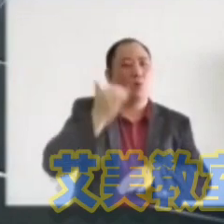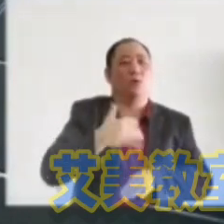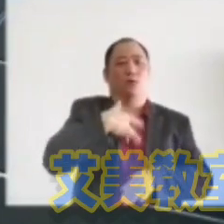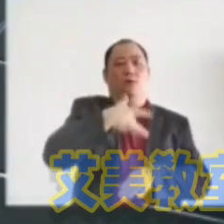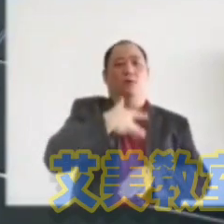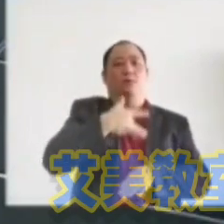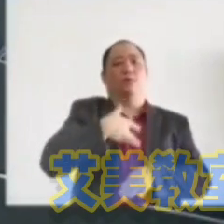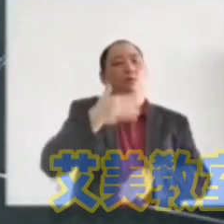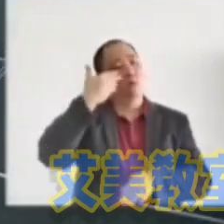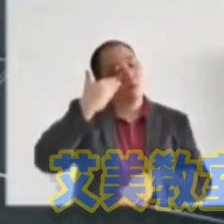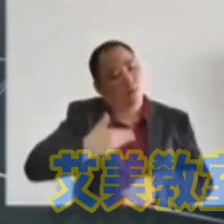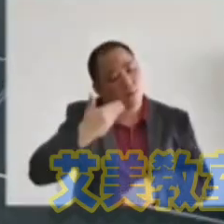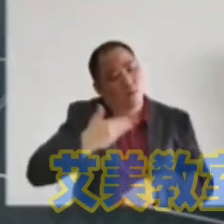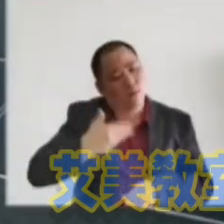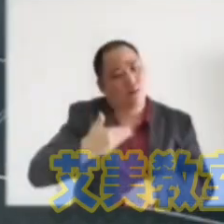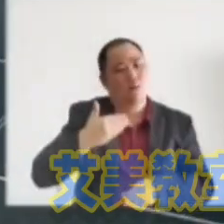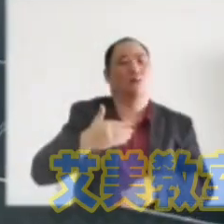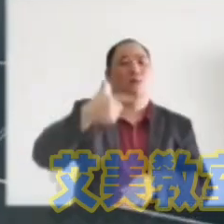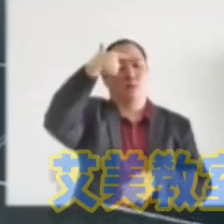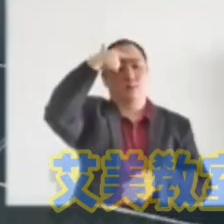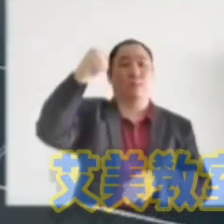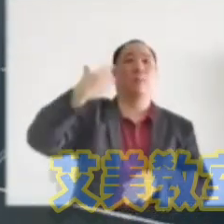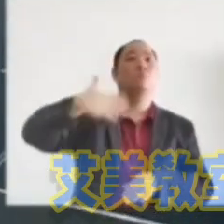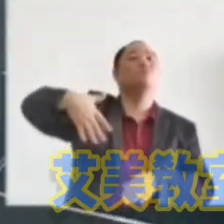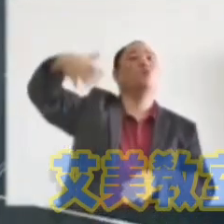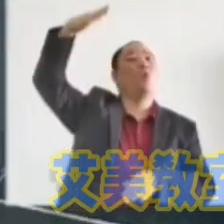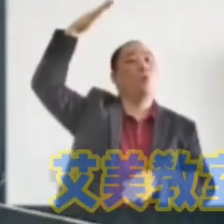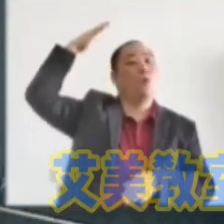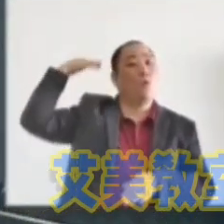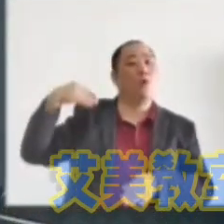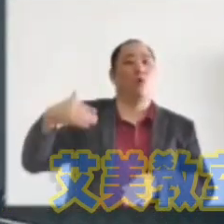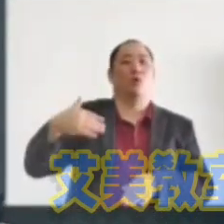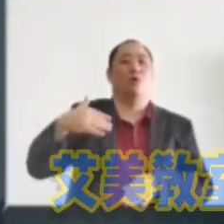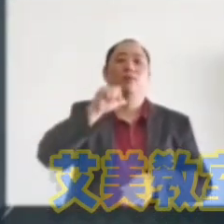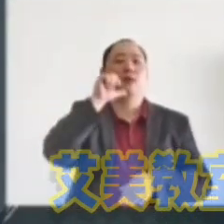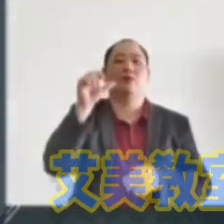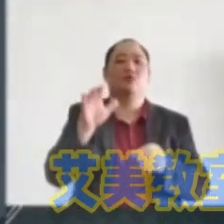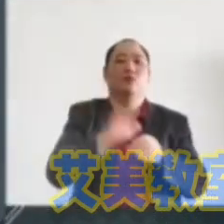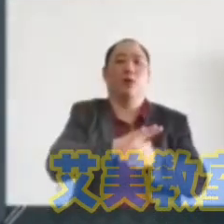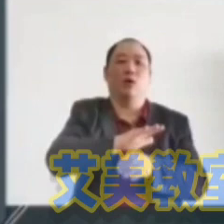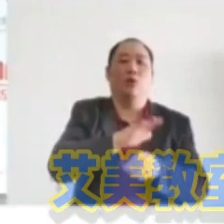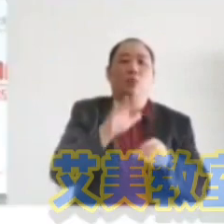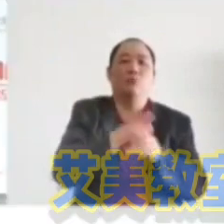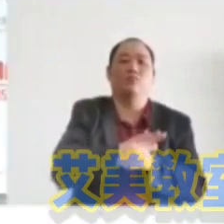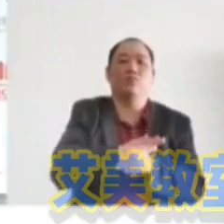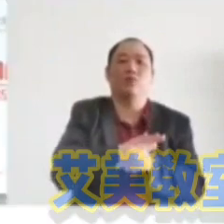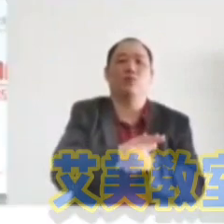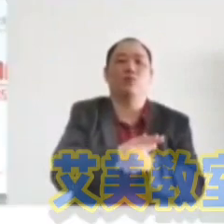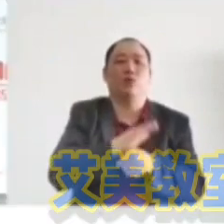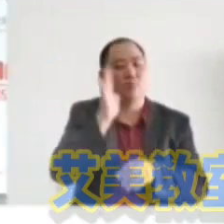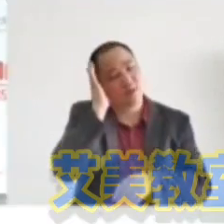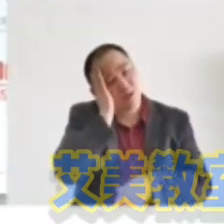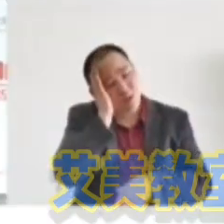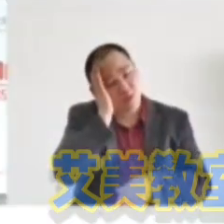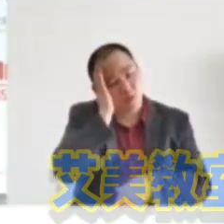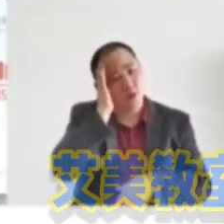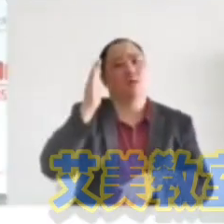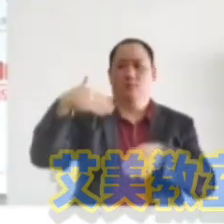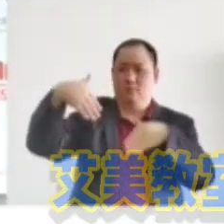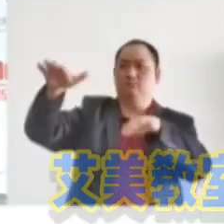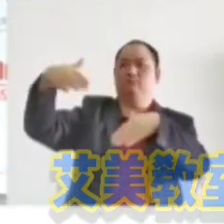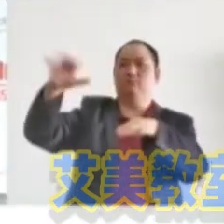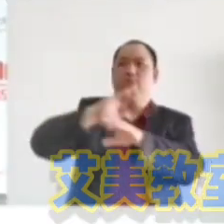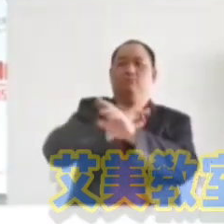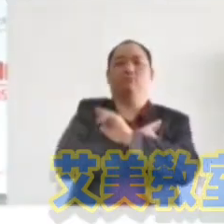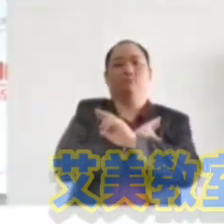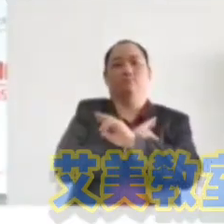的这一个生活的作息。OK， 所以这个时候哦，它就需要时间。如果你的身体是长期过劳、不够休